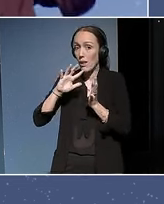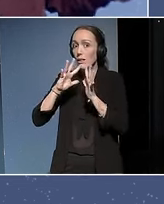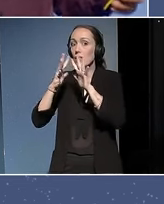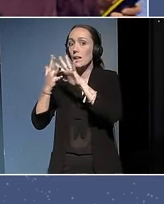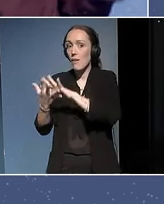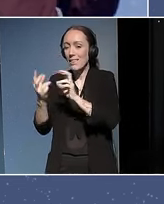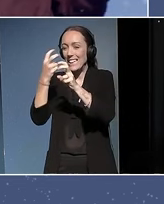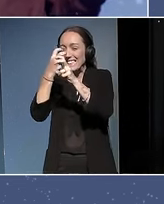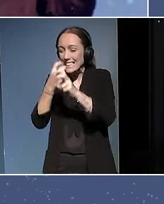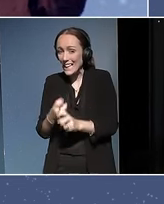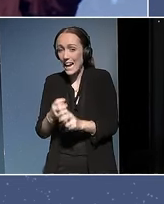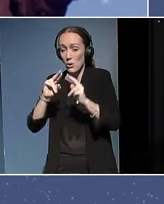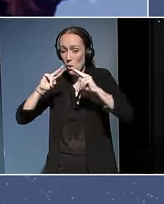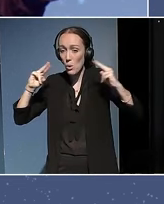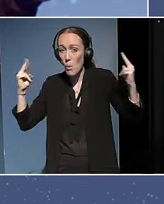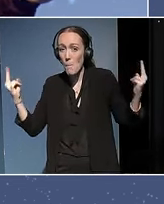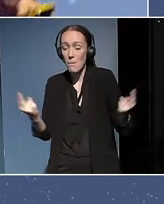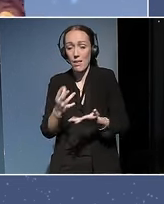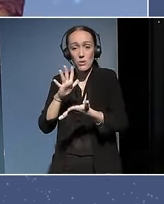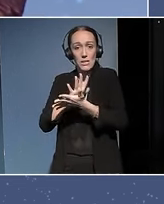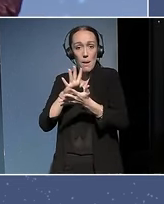stampato in 3D